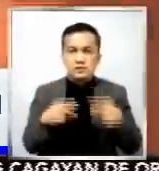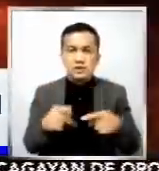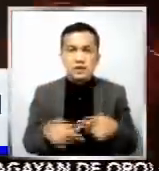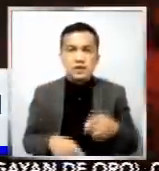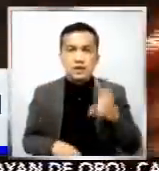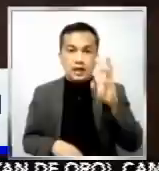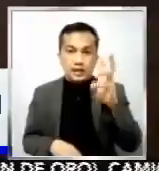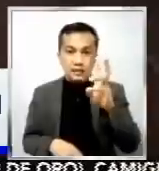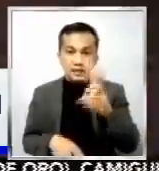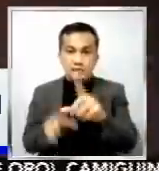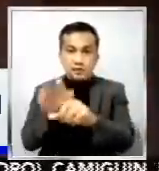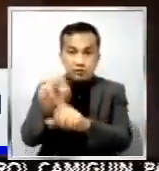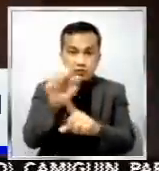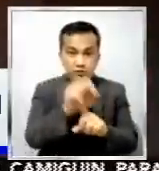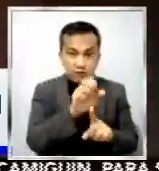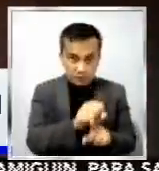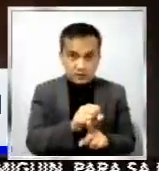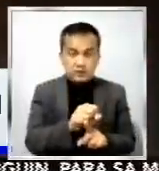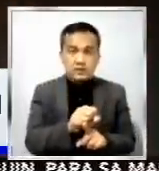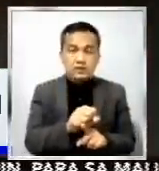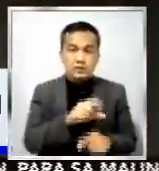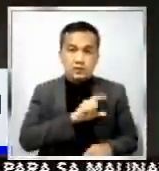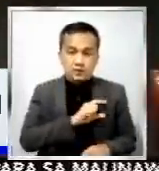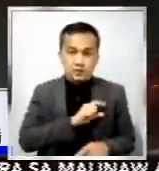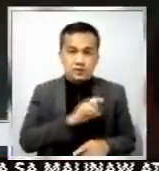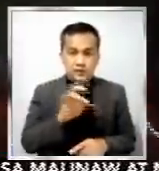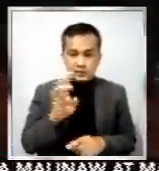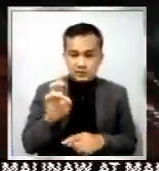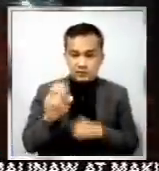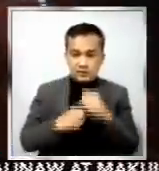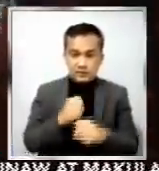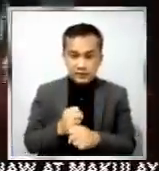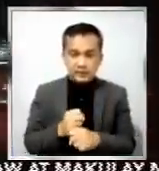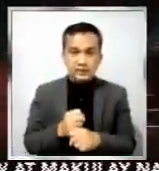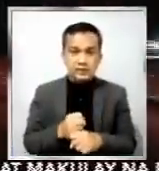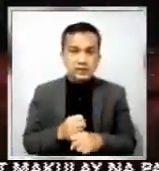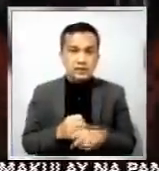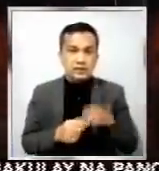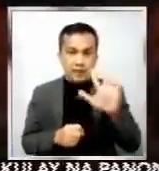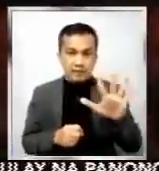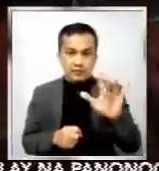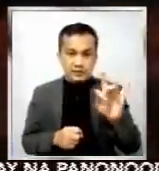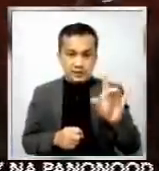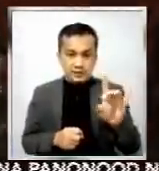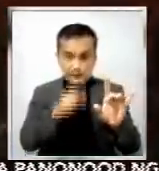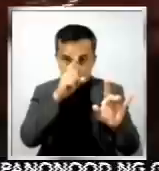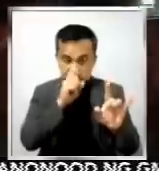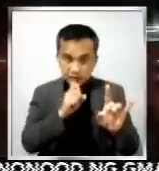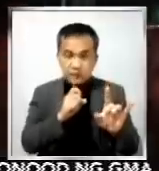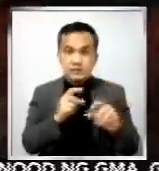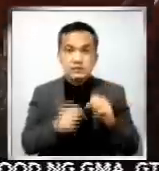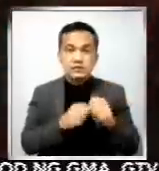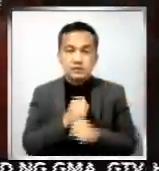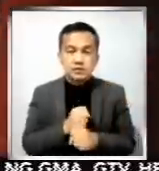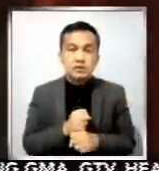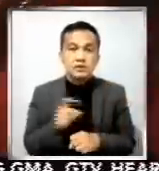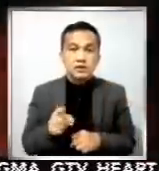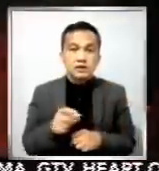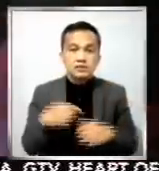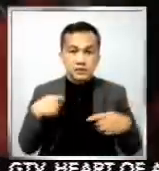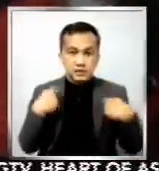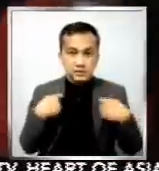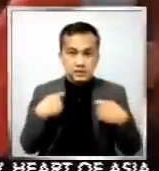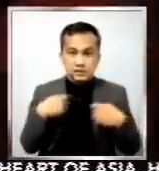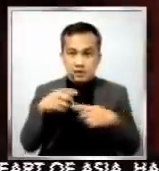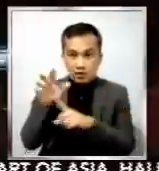pulis noong araw na iyon. Isang 17 anyos, limang 18 anyos. Ang minor de edad na nahuli, itinurn over naman sa Social